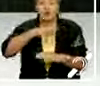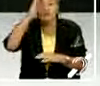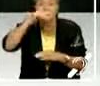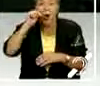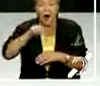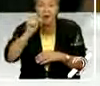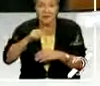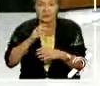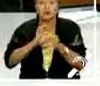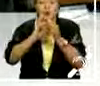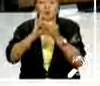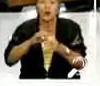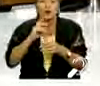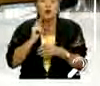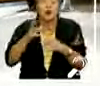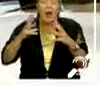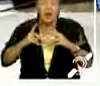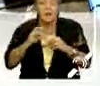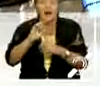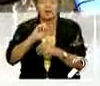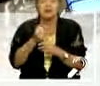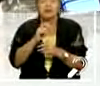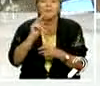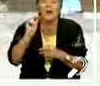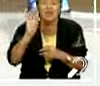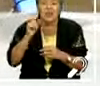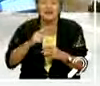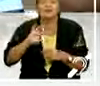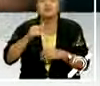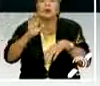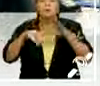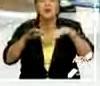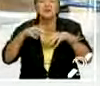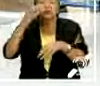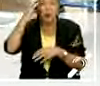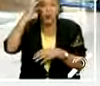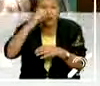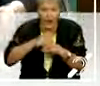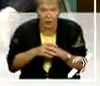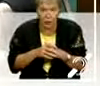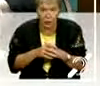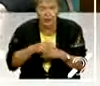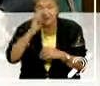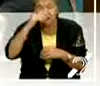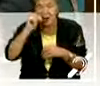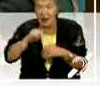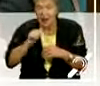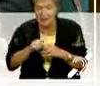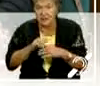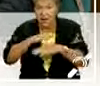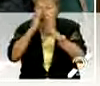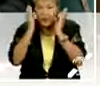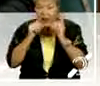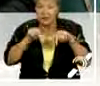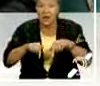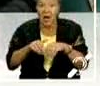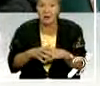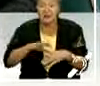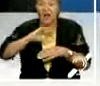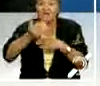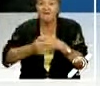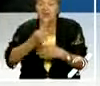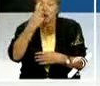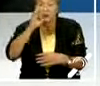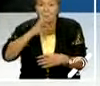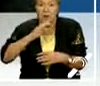între liderii coaliției și miniștrii guvernului în aceste zile. În această dimineață, prin